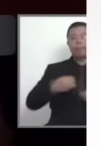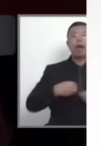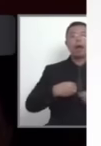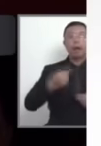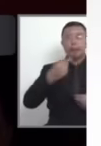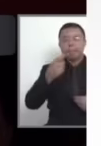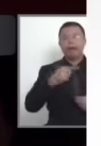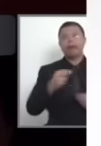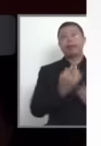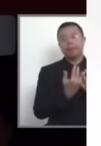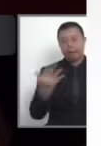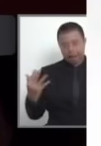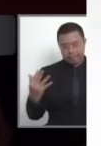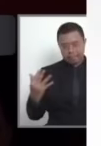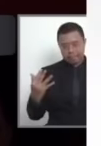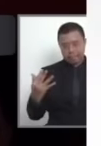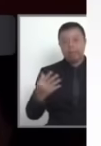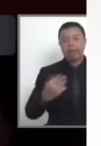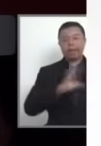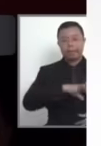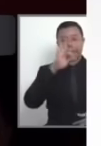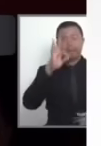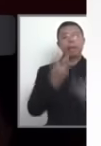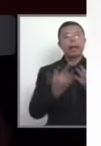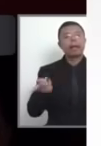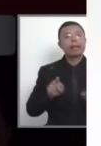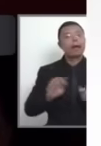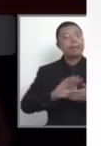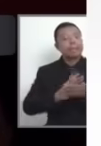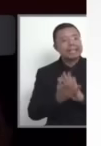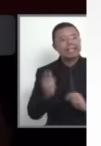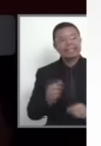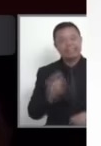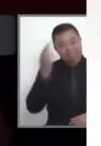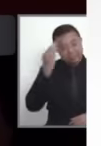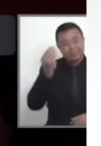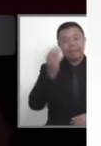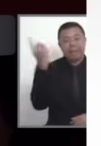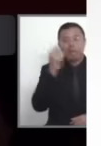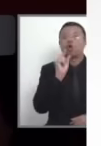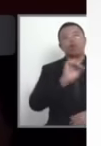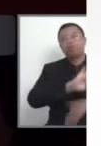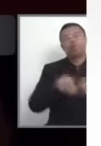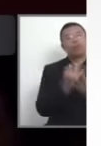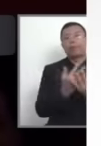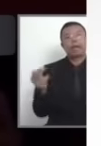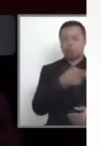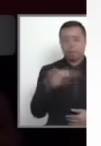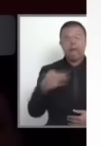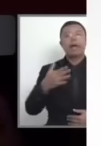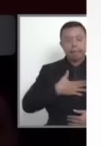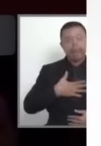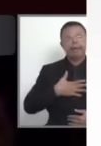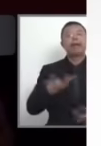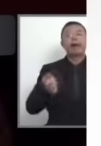yang disampaikan ke dari Anies maupun dari Mas Ganjar. Ini beda dengan yang sebelumnya. Nah, makanya debat ini cenderung